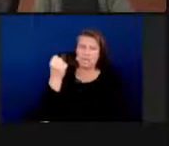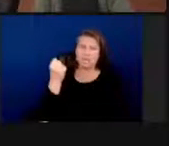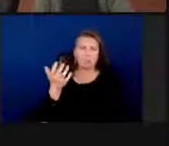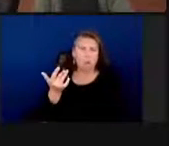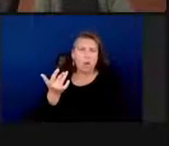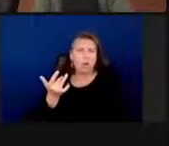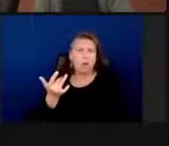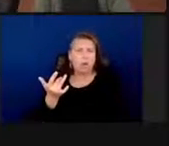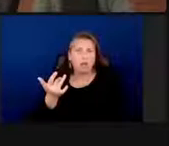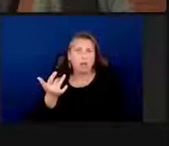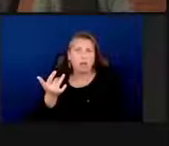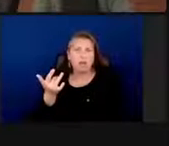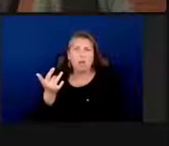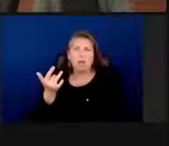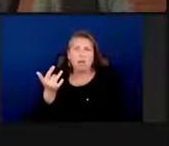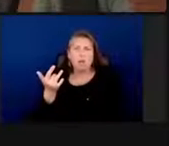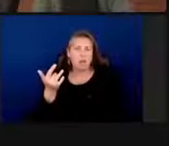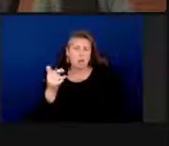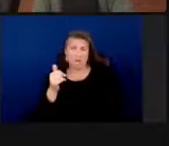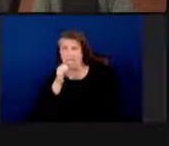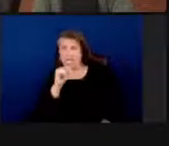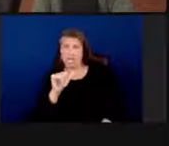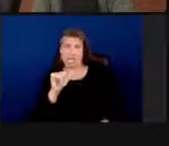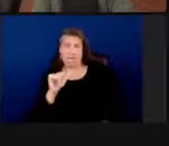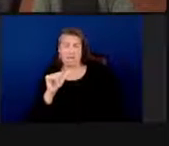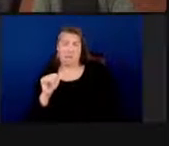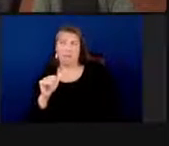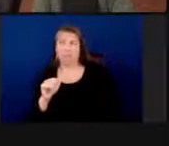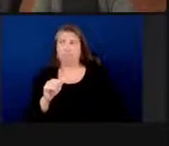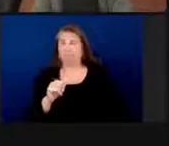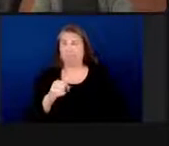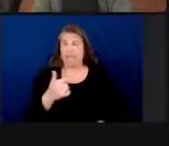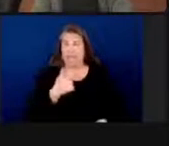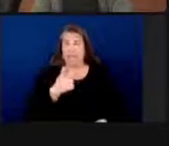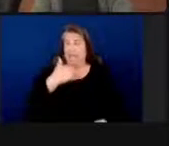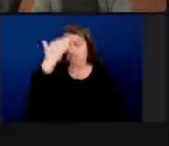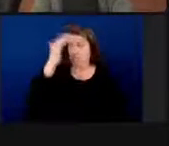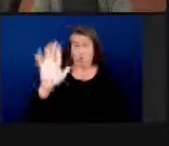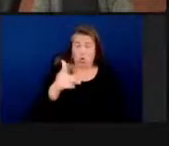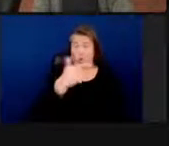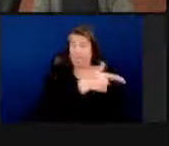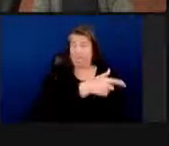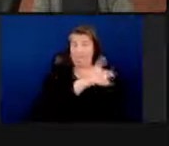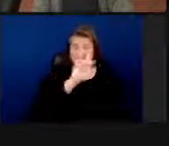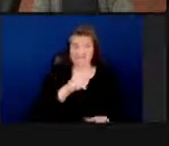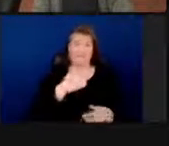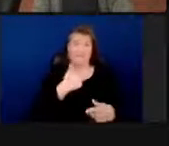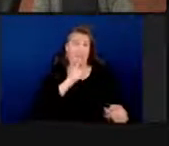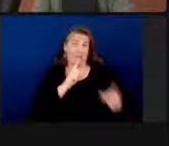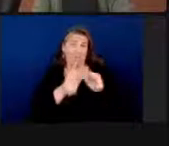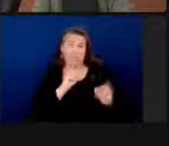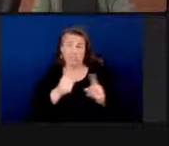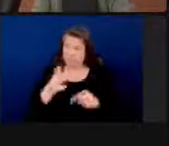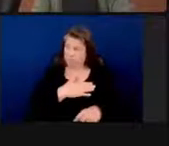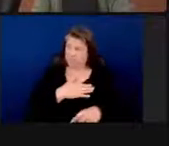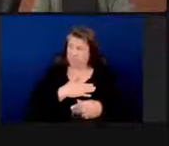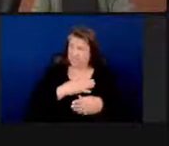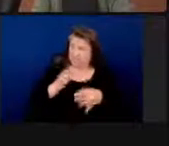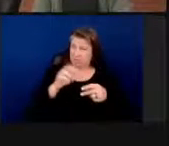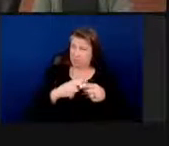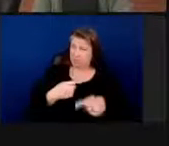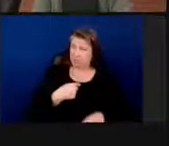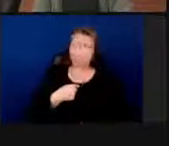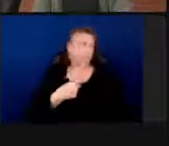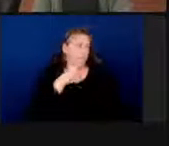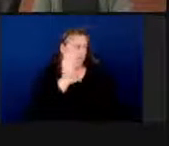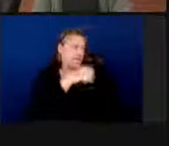من هذه المدرسة من دون مناقشة. هو ليس فقط سؤال، فأنا لم أعرف إذا ما كان هناك تم نقاش